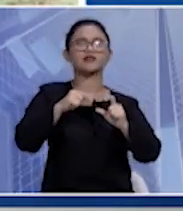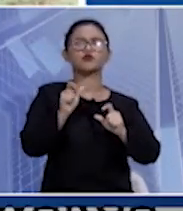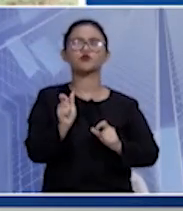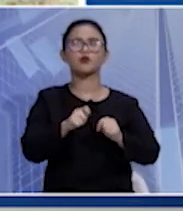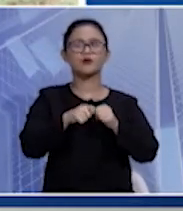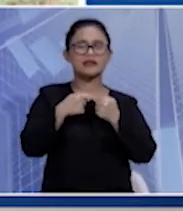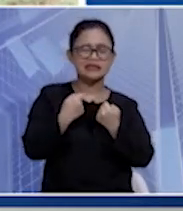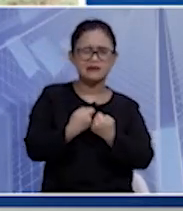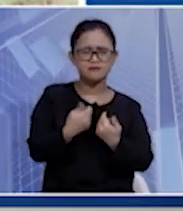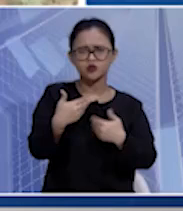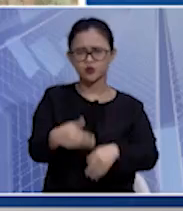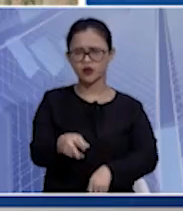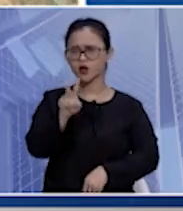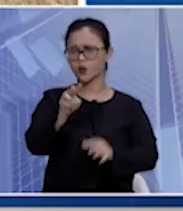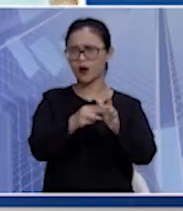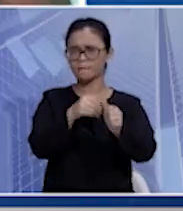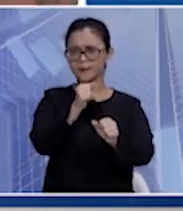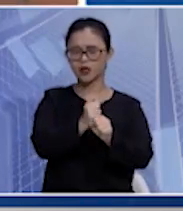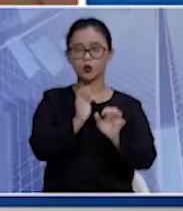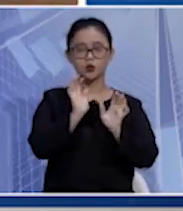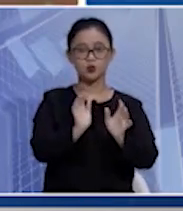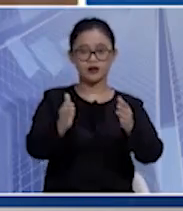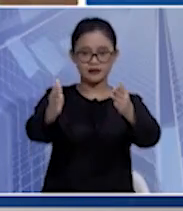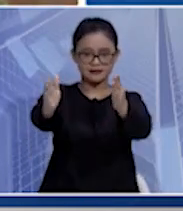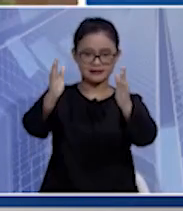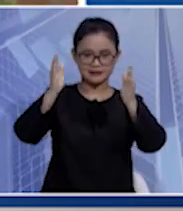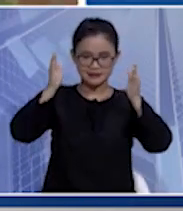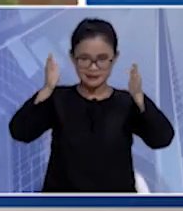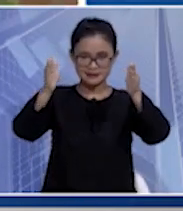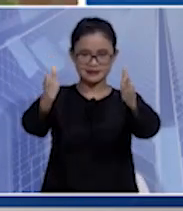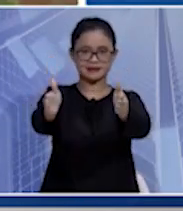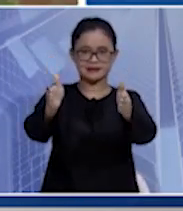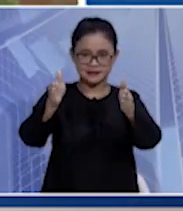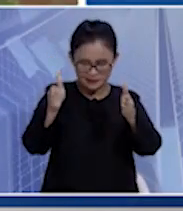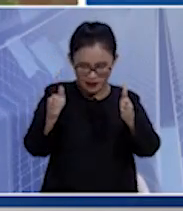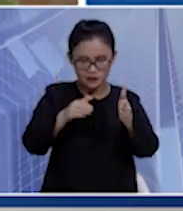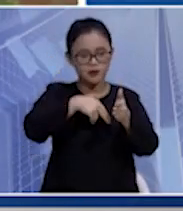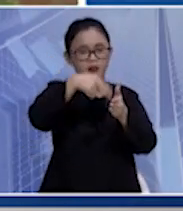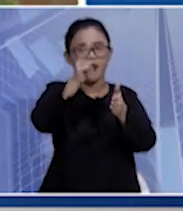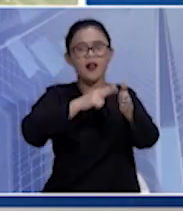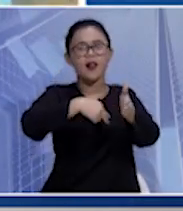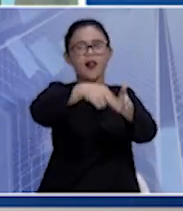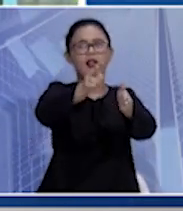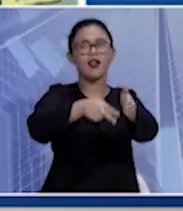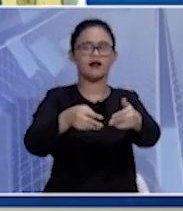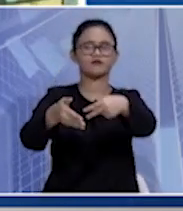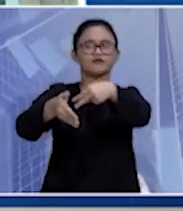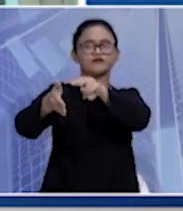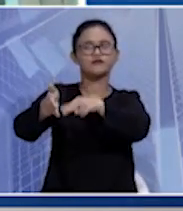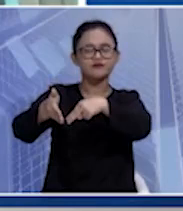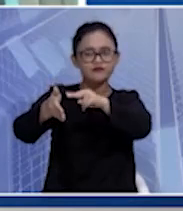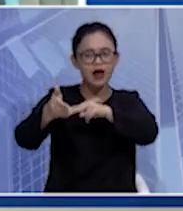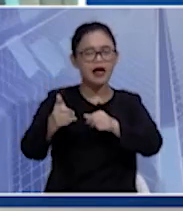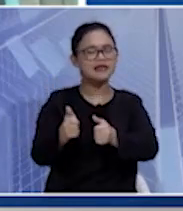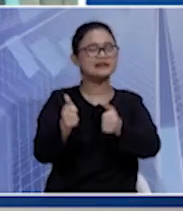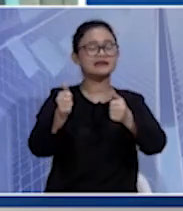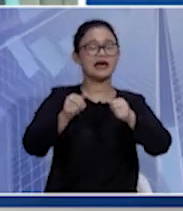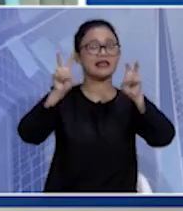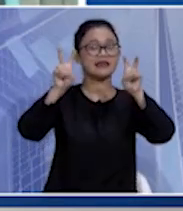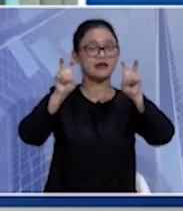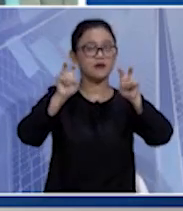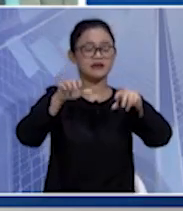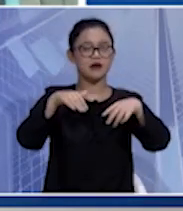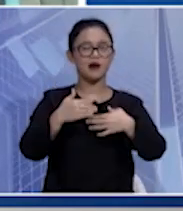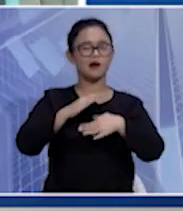sejak dua minggu terakhir dinding sepanjang 15 m ini makin cantik setelah dihiasi lukisan mural yang bertemakan